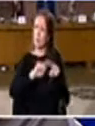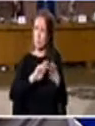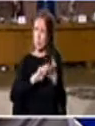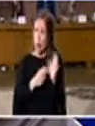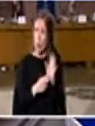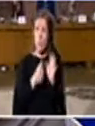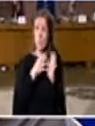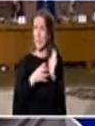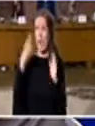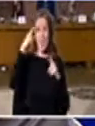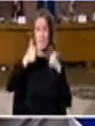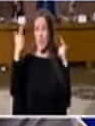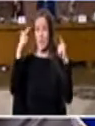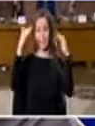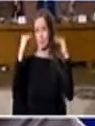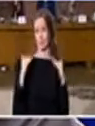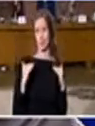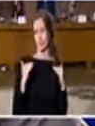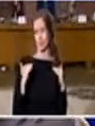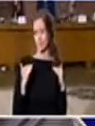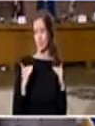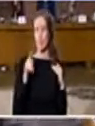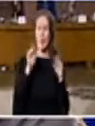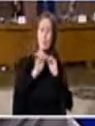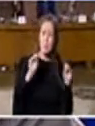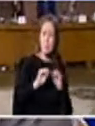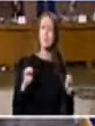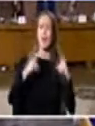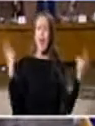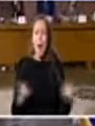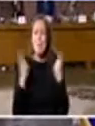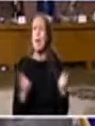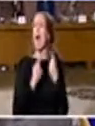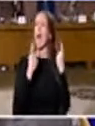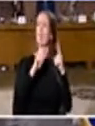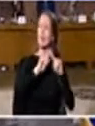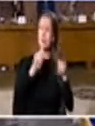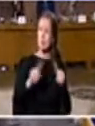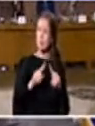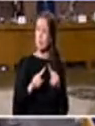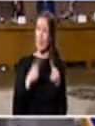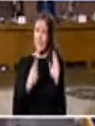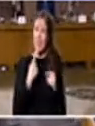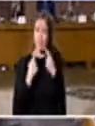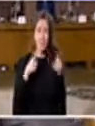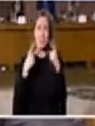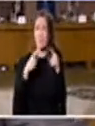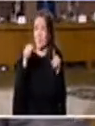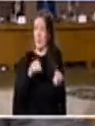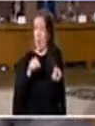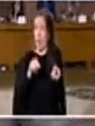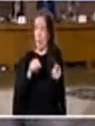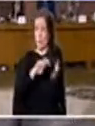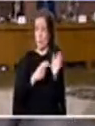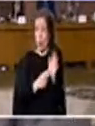na niskom nivou. Sprovođenje obuka kao i javnih kampanja u kojima će se ukazivati na ovaj fenomen su od velike